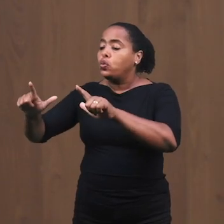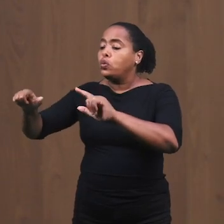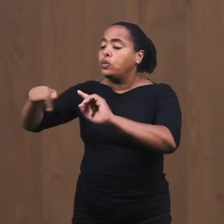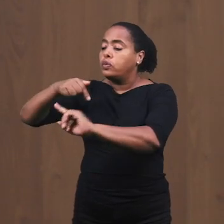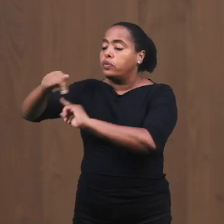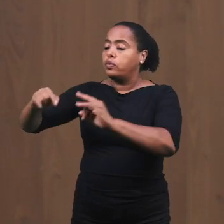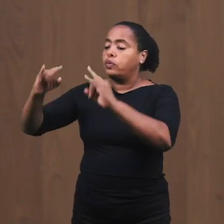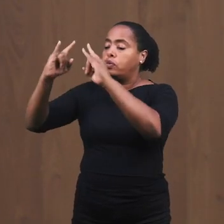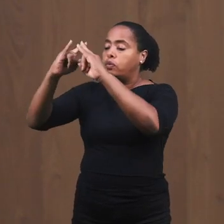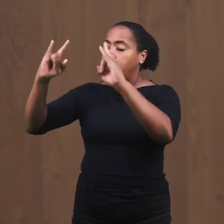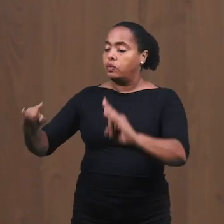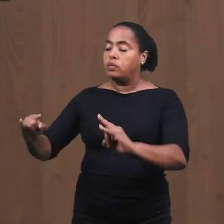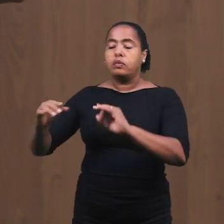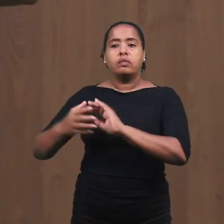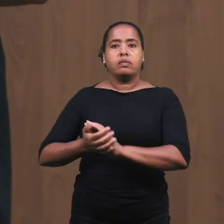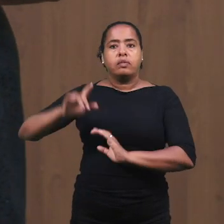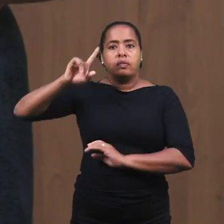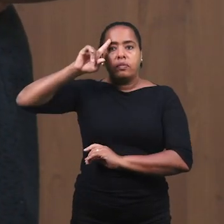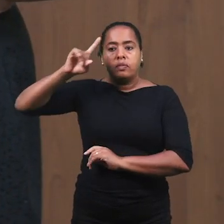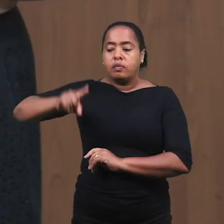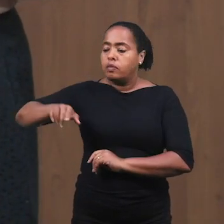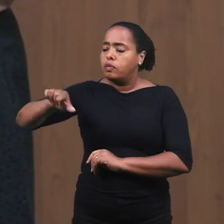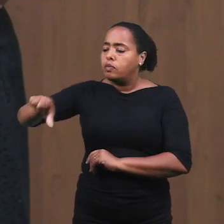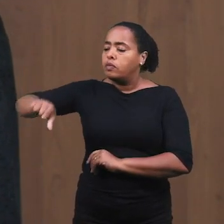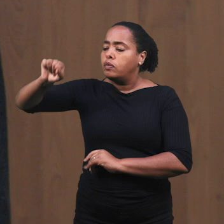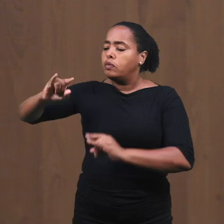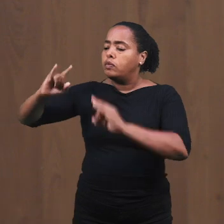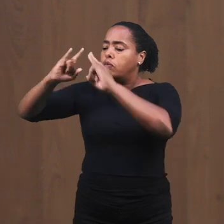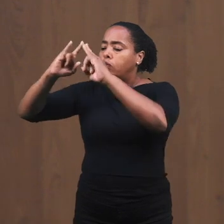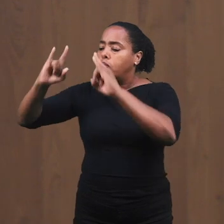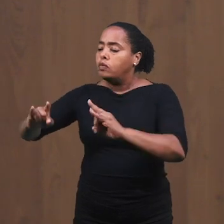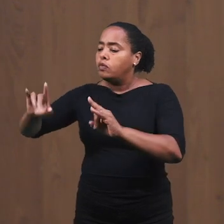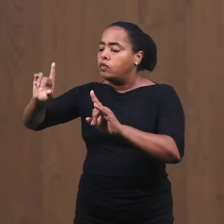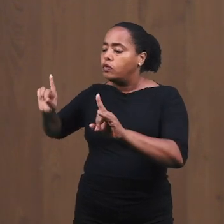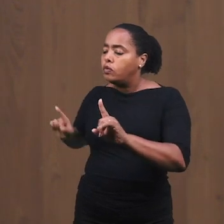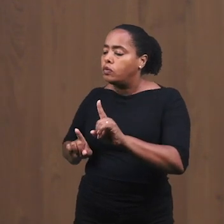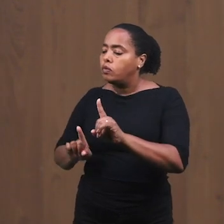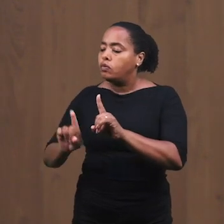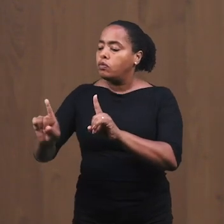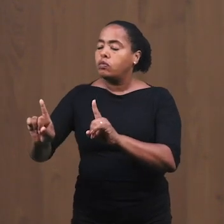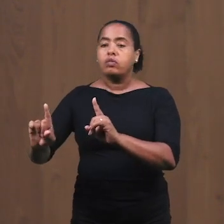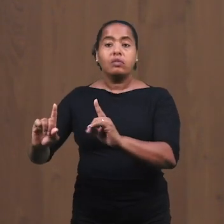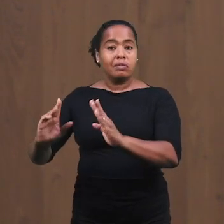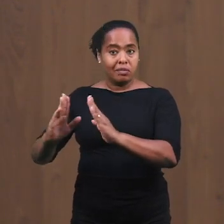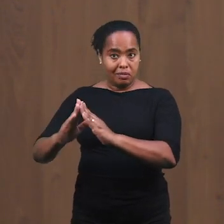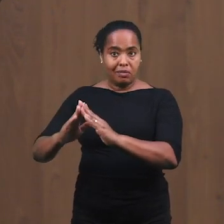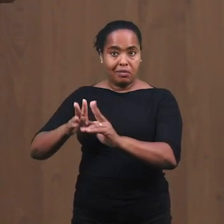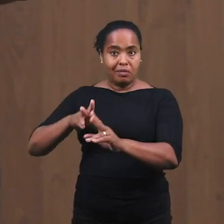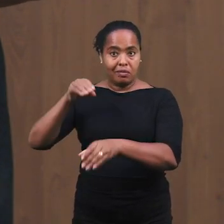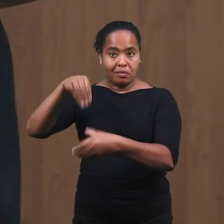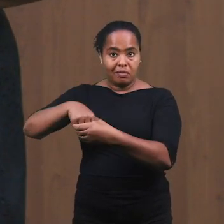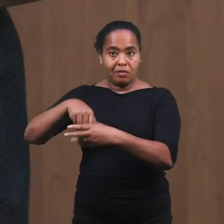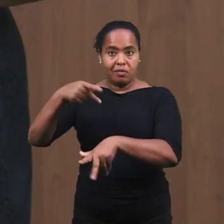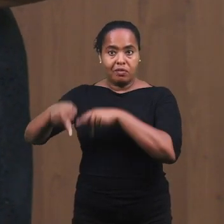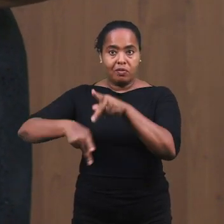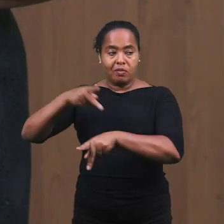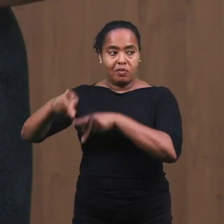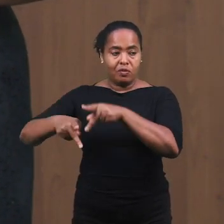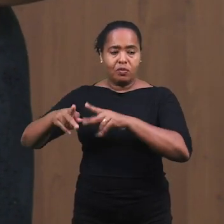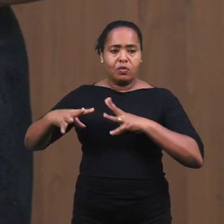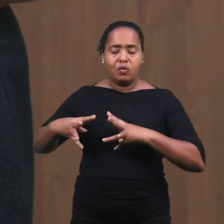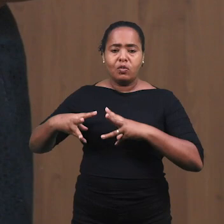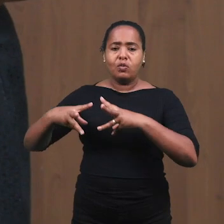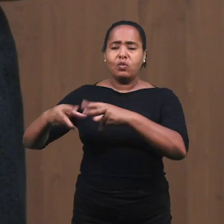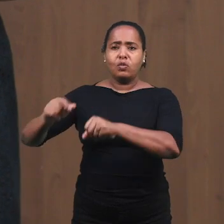им постройку святилища, скинии. И Бог повелел построить скинию, что потому что он хотел жить